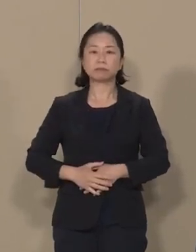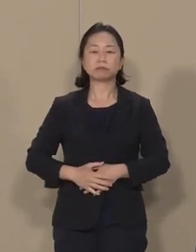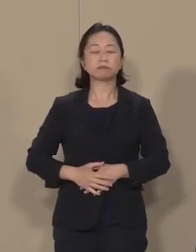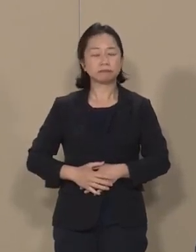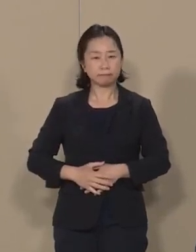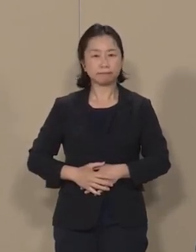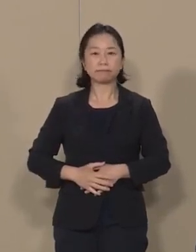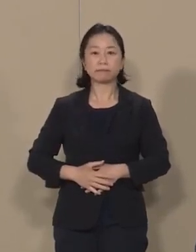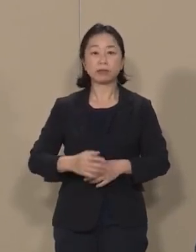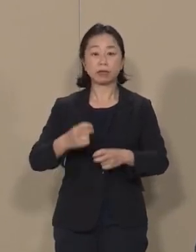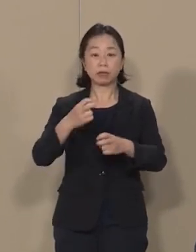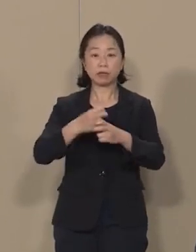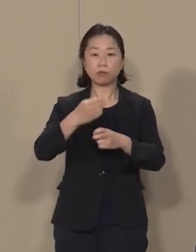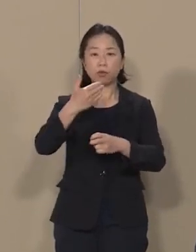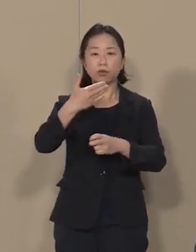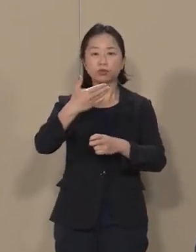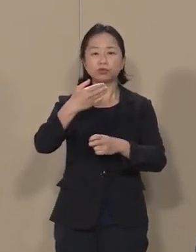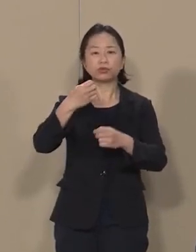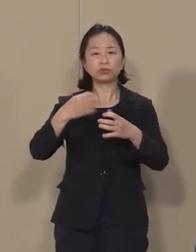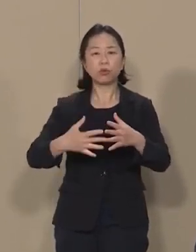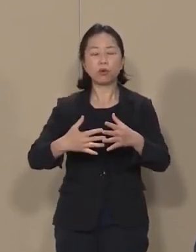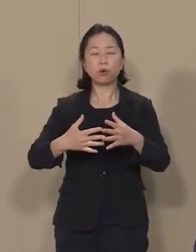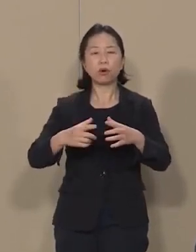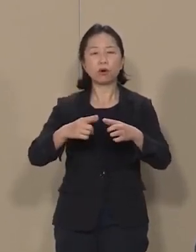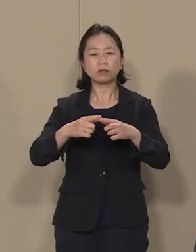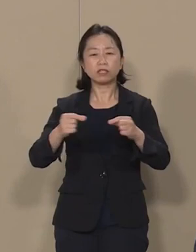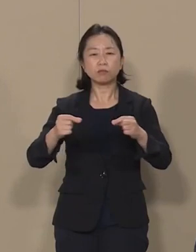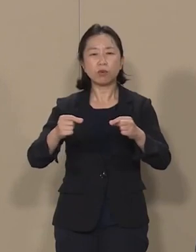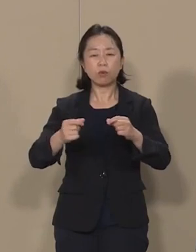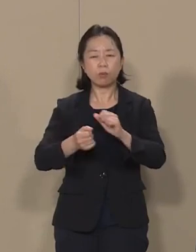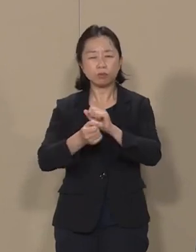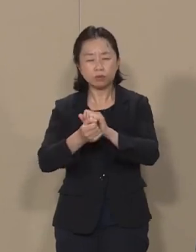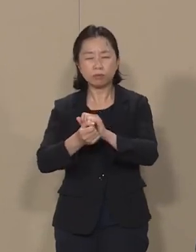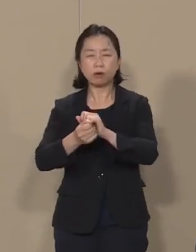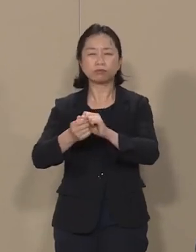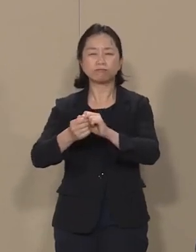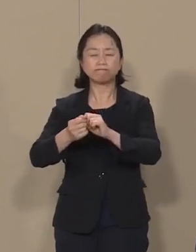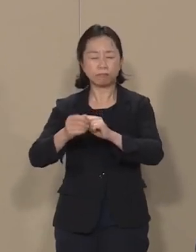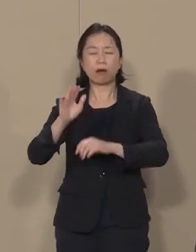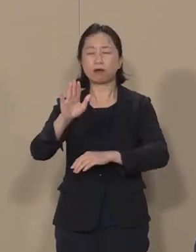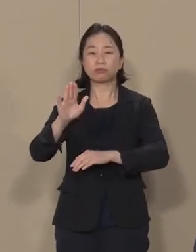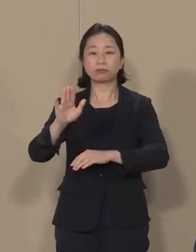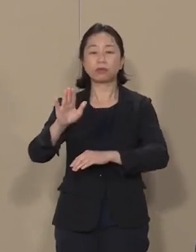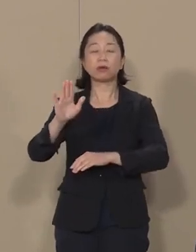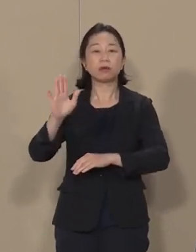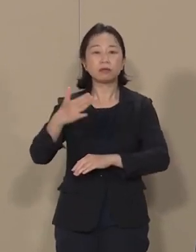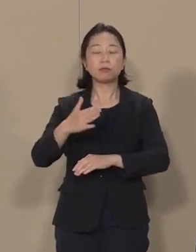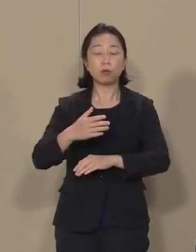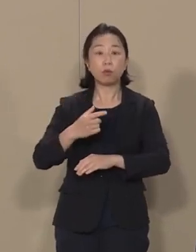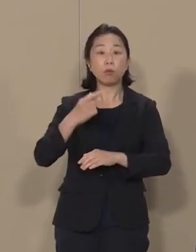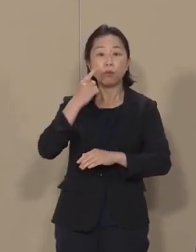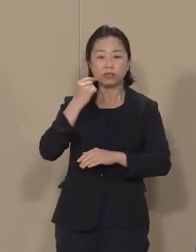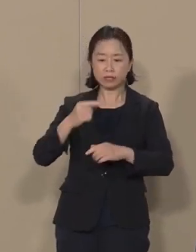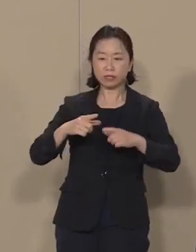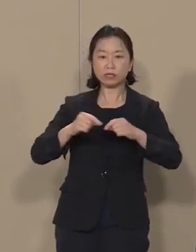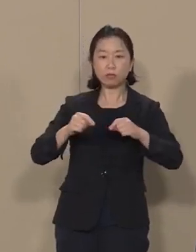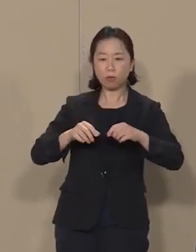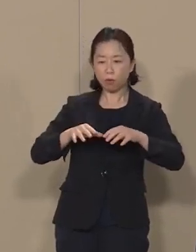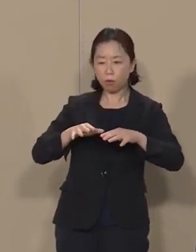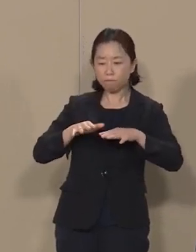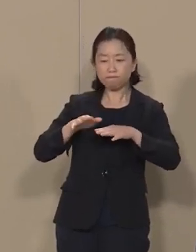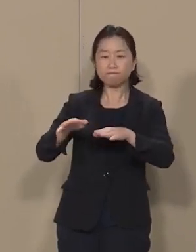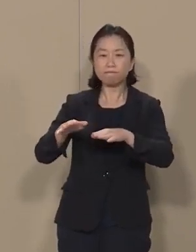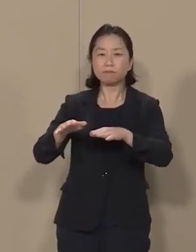憲法9条は日本を縛ることはあっても日本を侵略しするあるいは日本を攻撃しようとする国にとっては